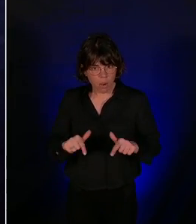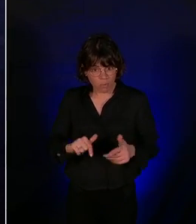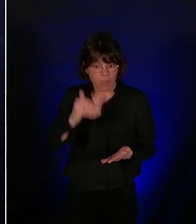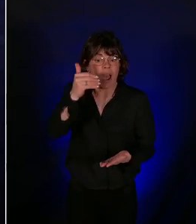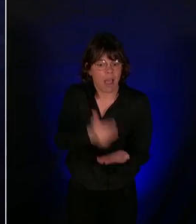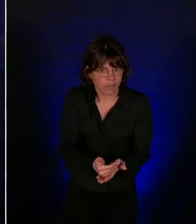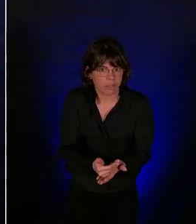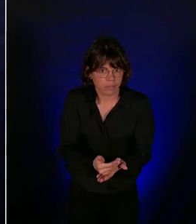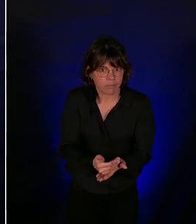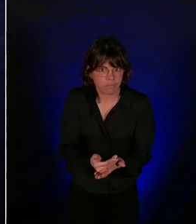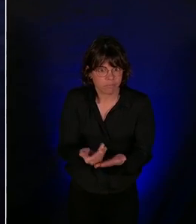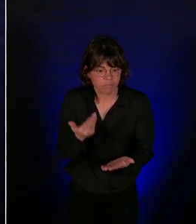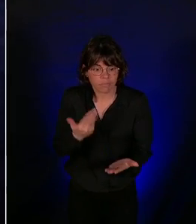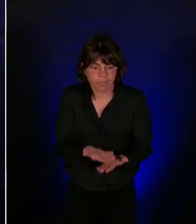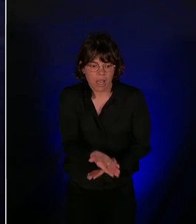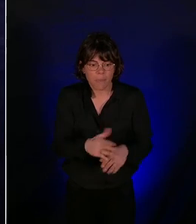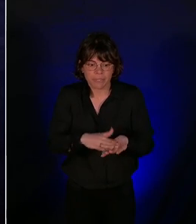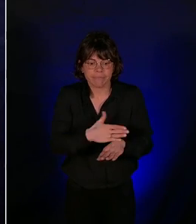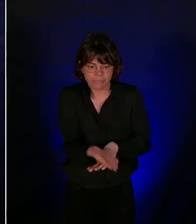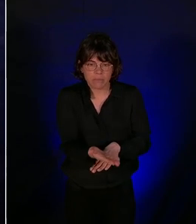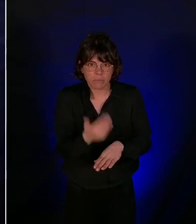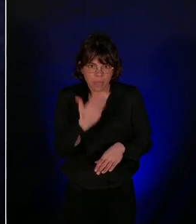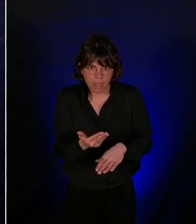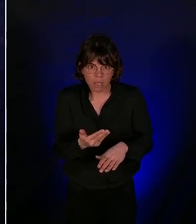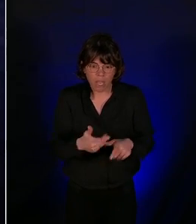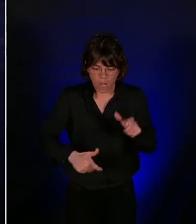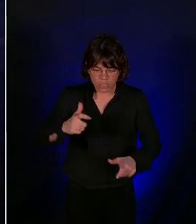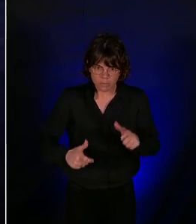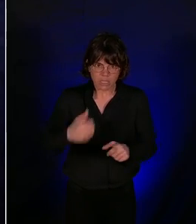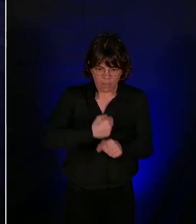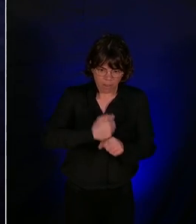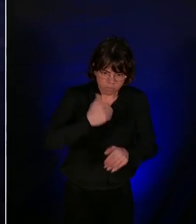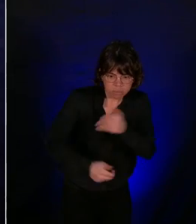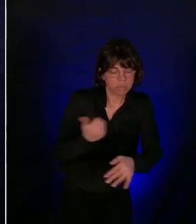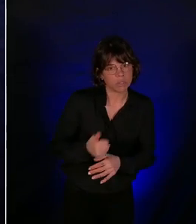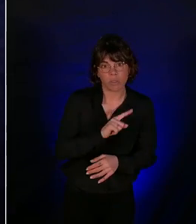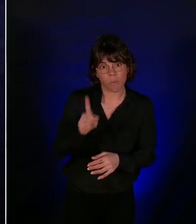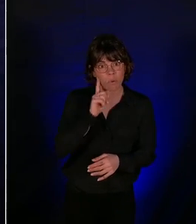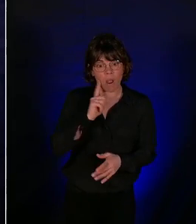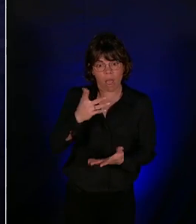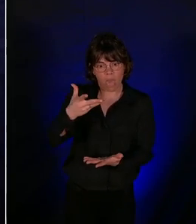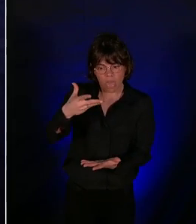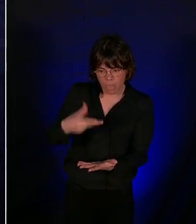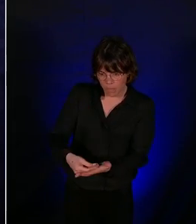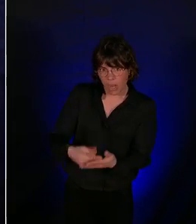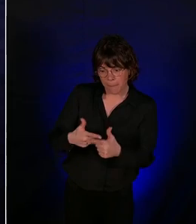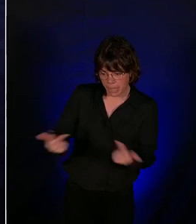à cause de ça d'ailleurs ça n'a pas fait relancer notre activité malgré la pénurie du matériel qu'on avait dans toute l'Europe je